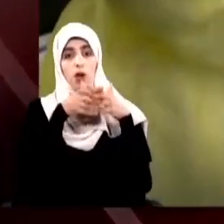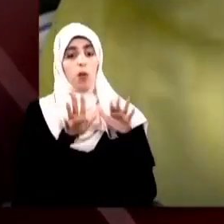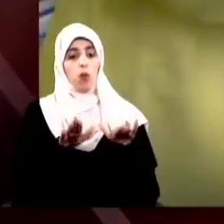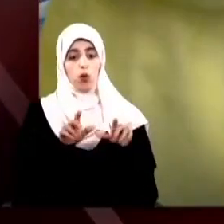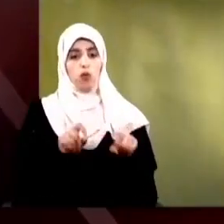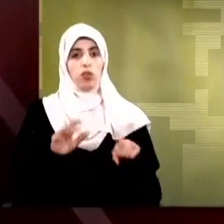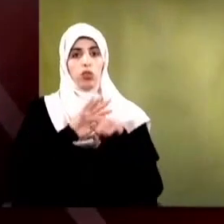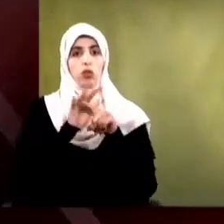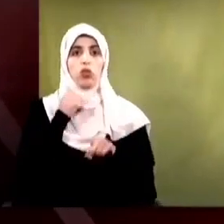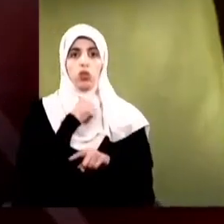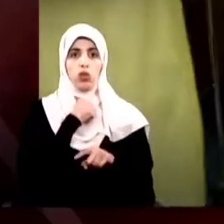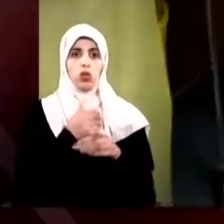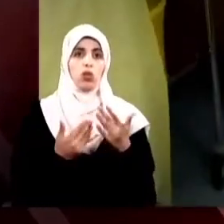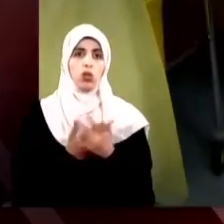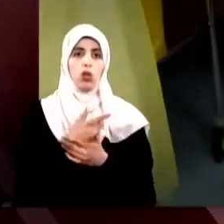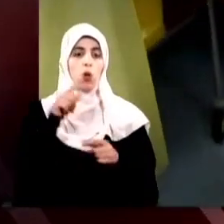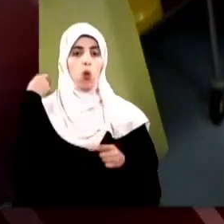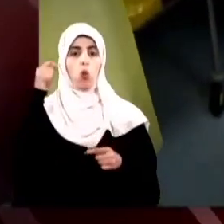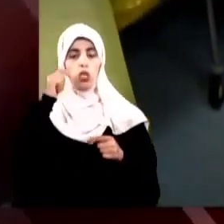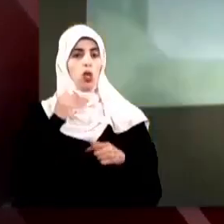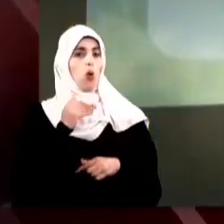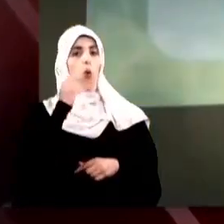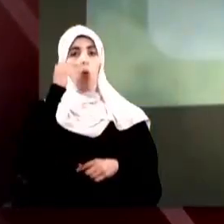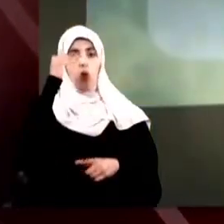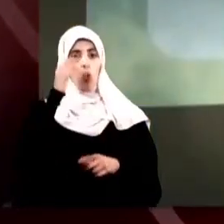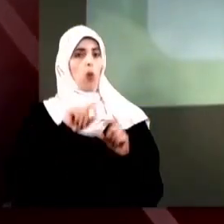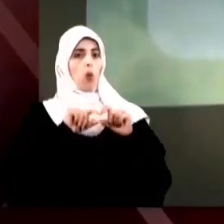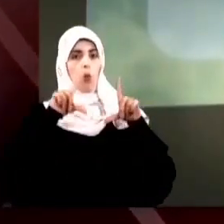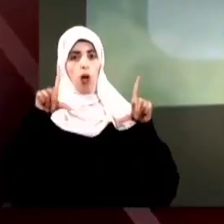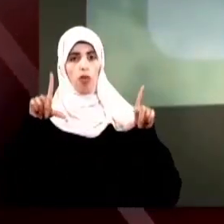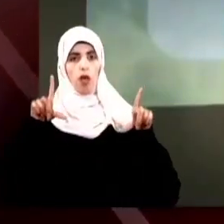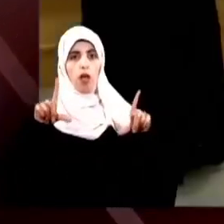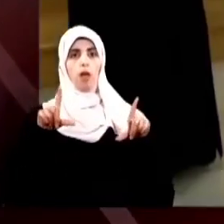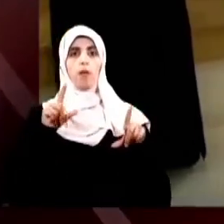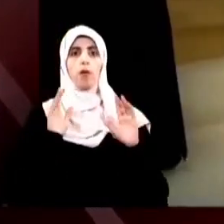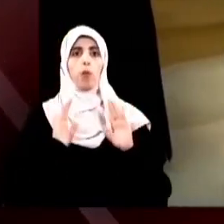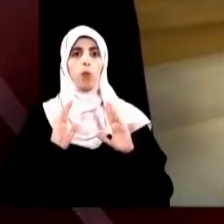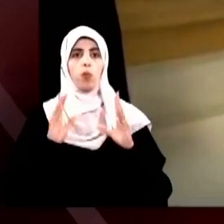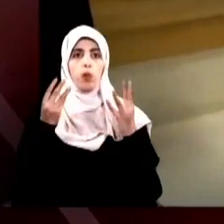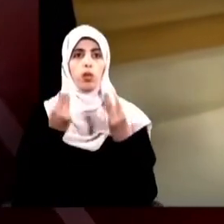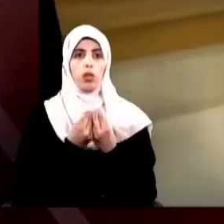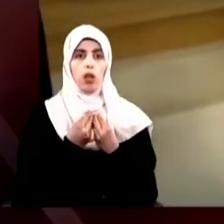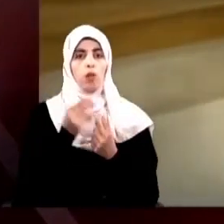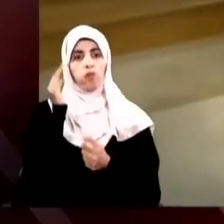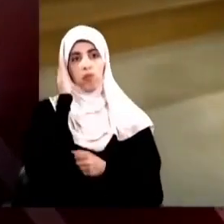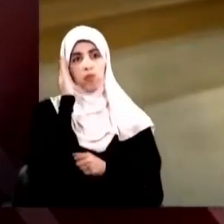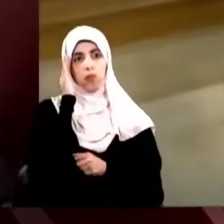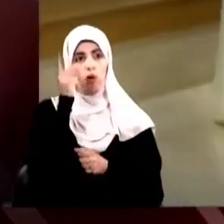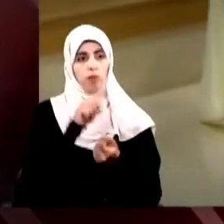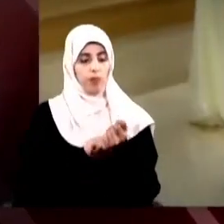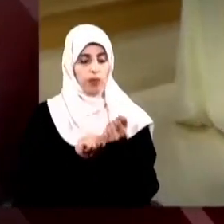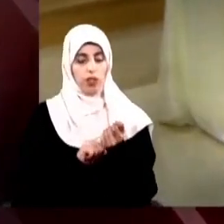السلالة عملت الوزارة خطة بحيث أنها تستطيع أن تعرف ما إذا